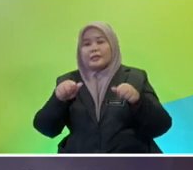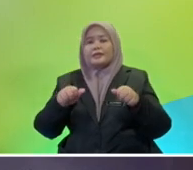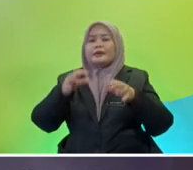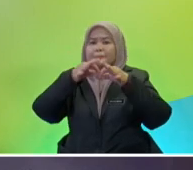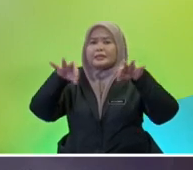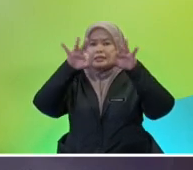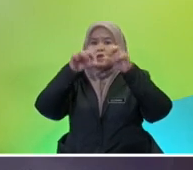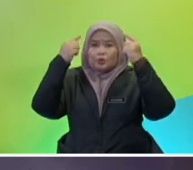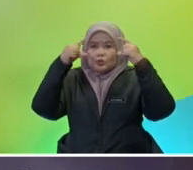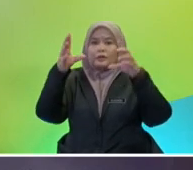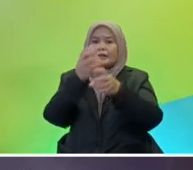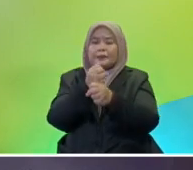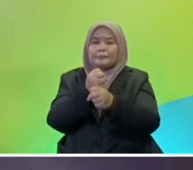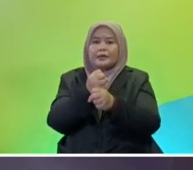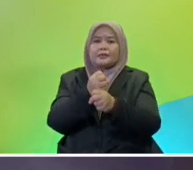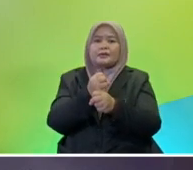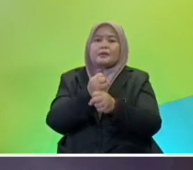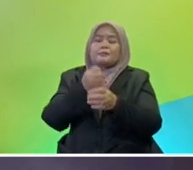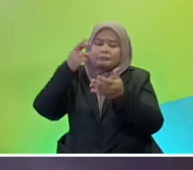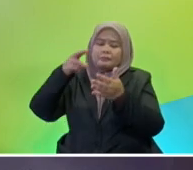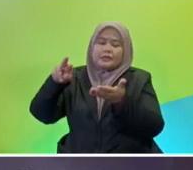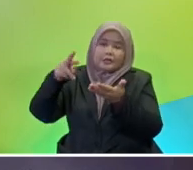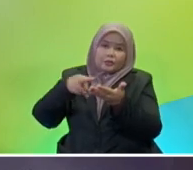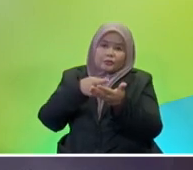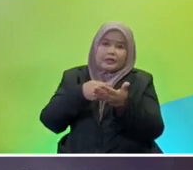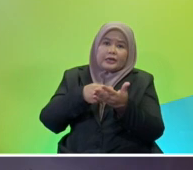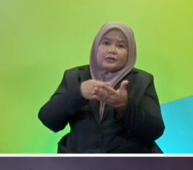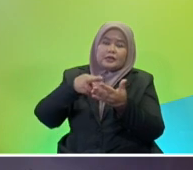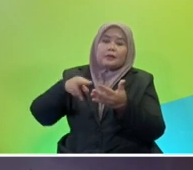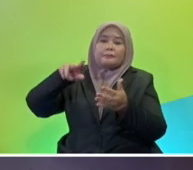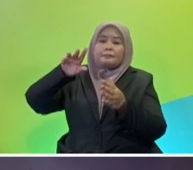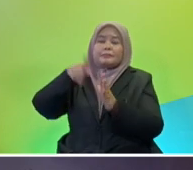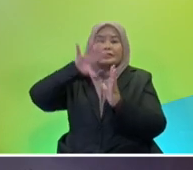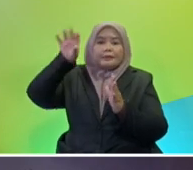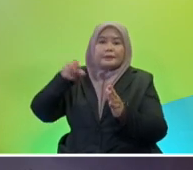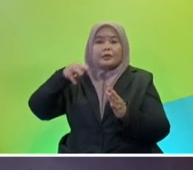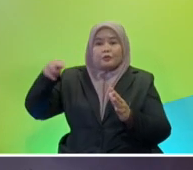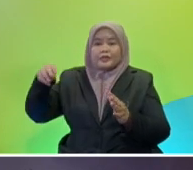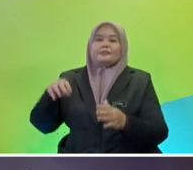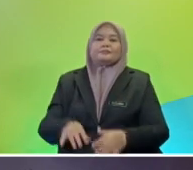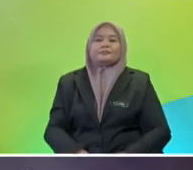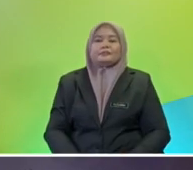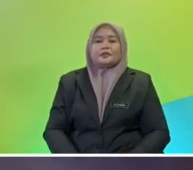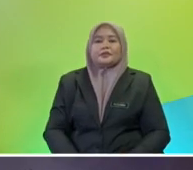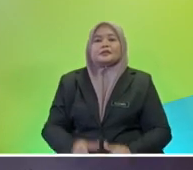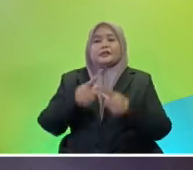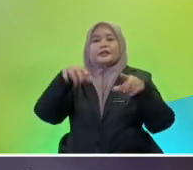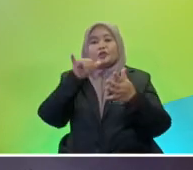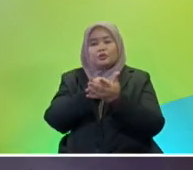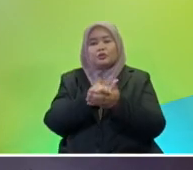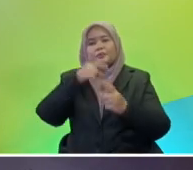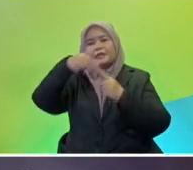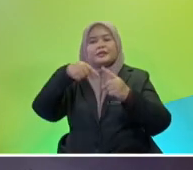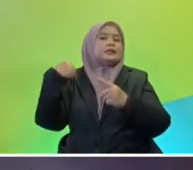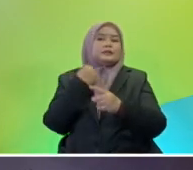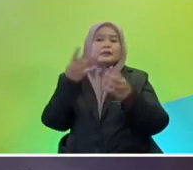guru dapat orang ketemu recordkan investasi pencapaian murid-murid ini tadi oke selain daripada itu Bila